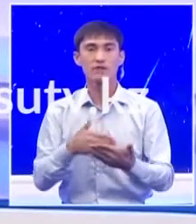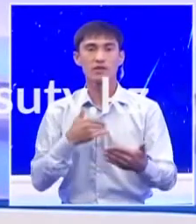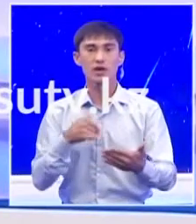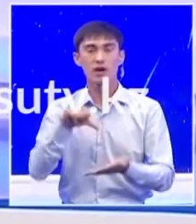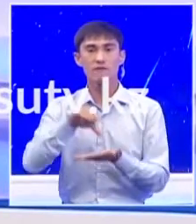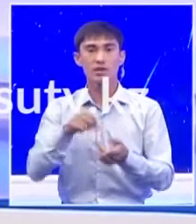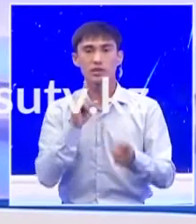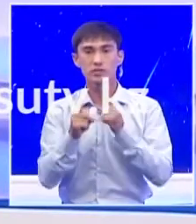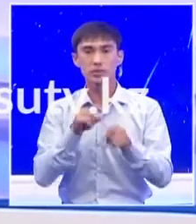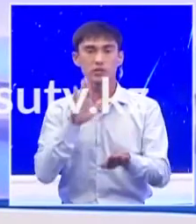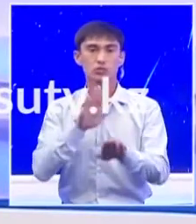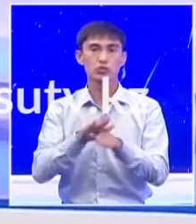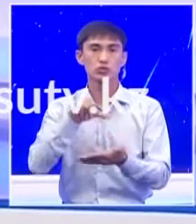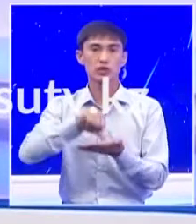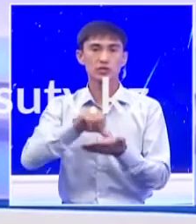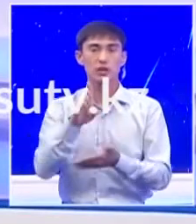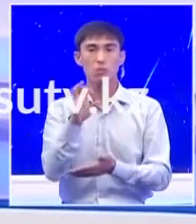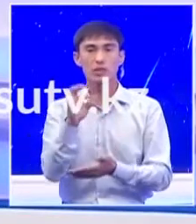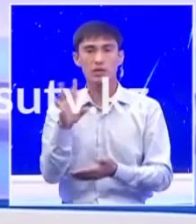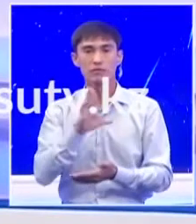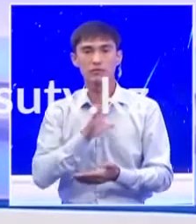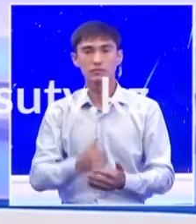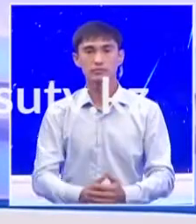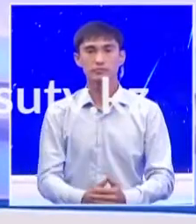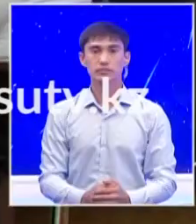и глава Алматинской области Амандык Баталов.